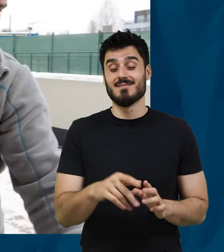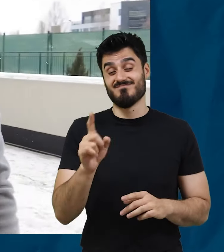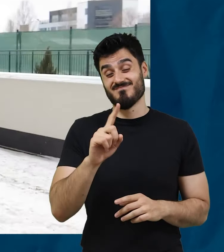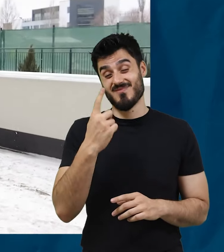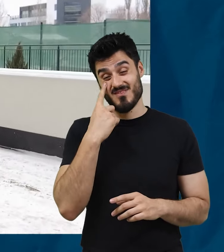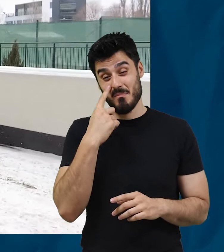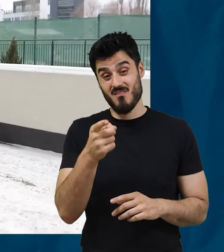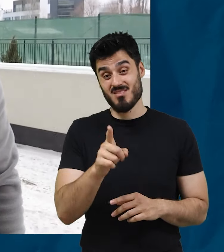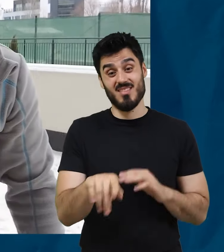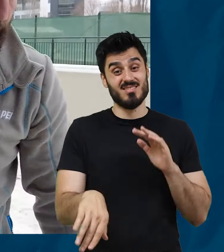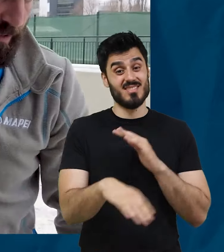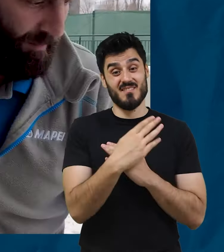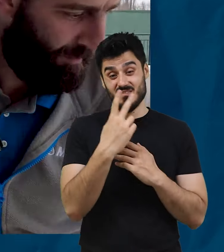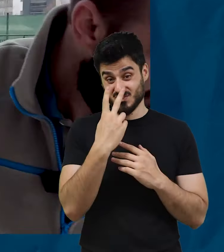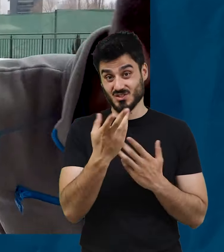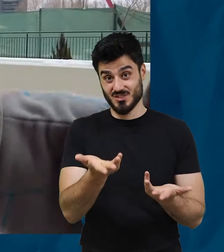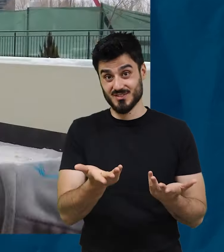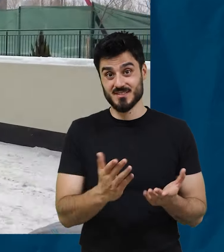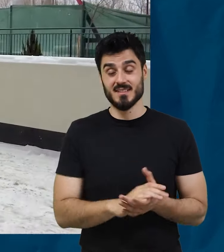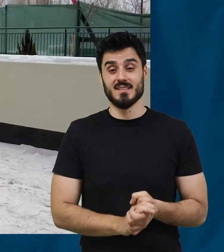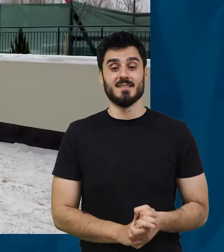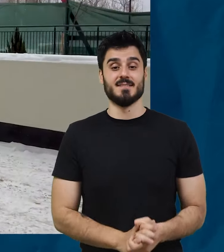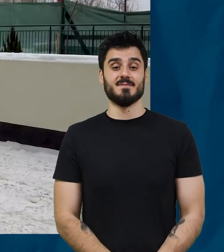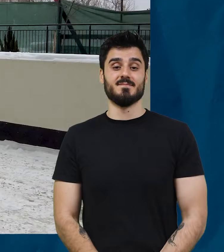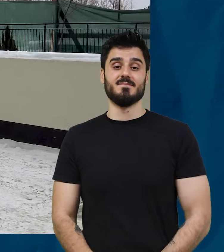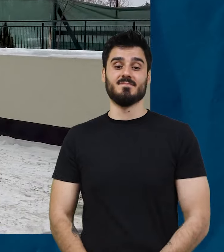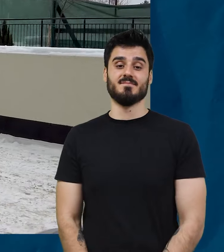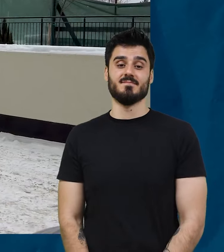Само да не си тръгне точно как се движи.